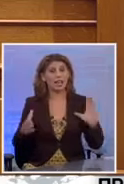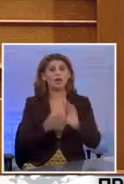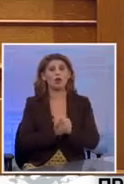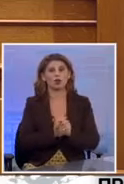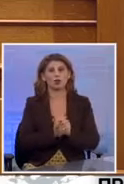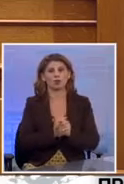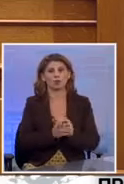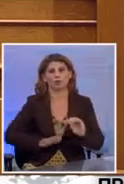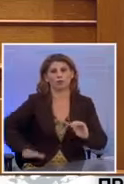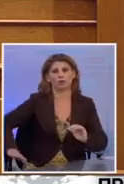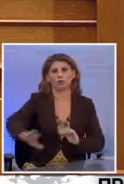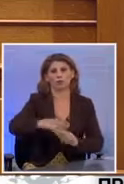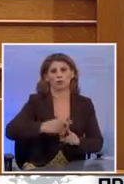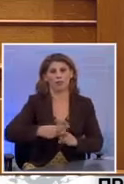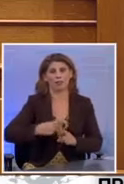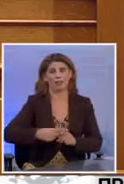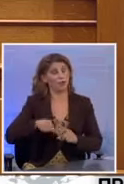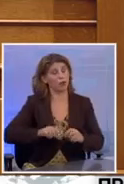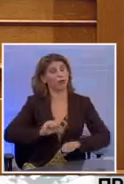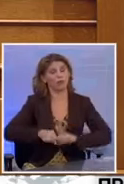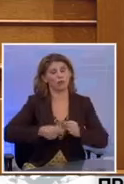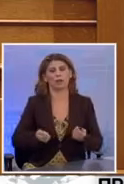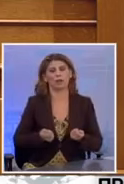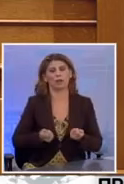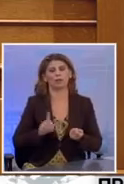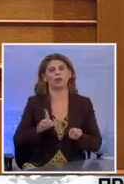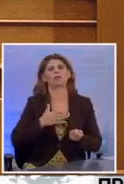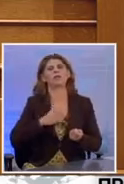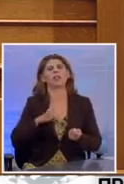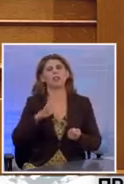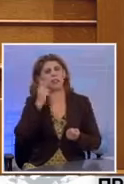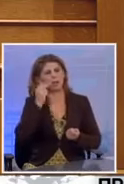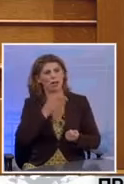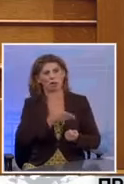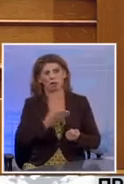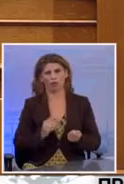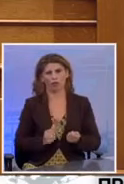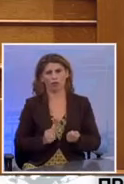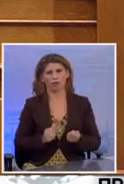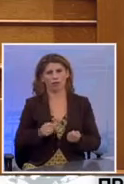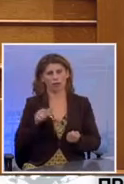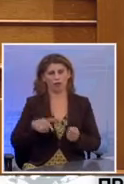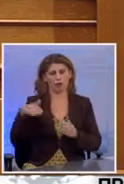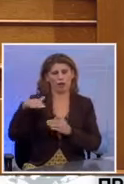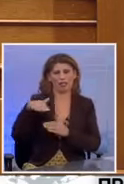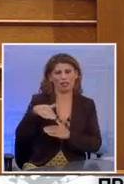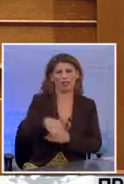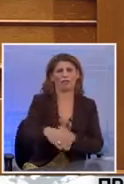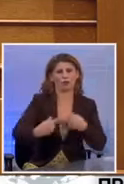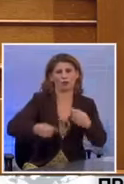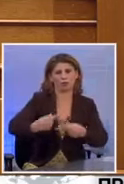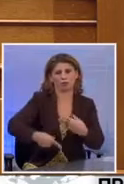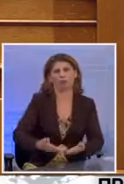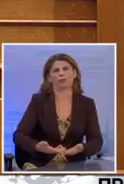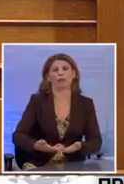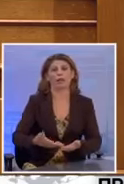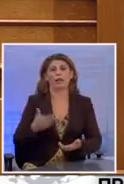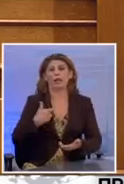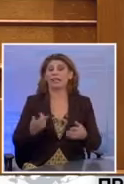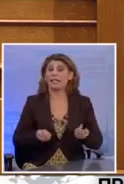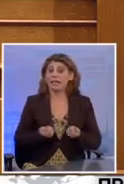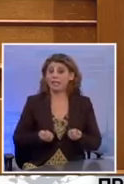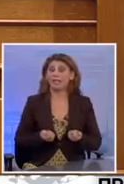το λαό. Και αυτό θα επιχειρήσουμε να κάνουμε. Γι' αυτό και δεν πρόκειται να σας παρακολουθήσουμε άλλο σε αυτόν τον κατήφορο στον οποίο έχετε συρθεί. Για να